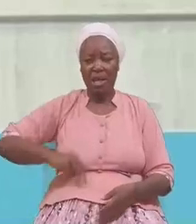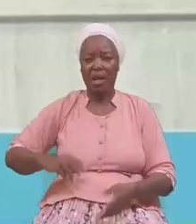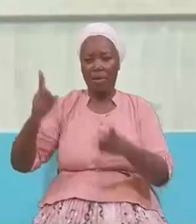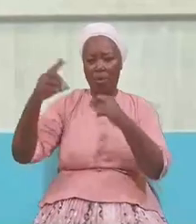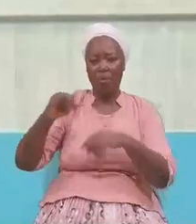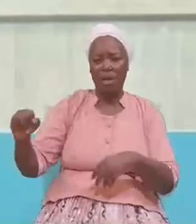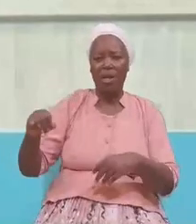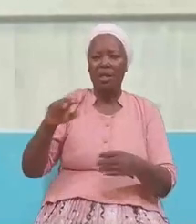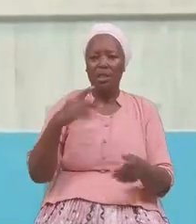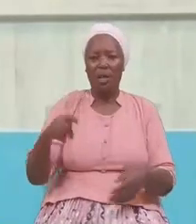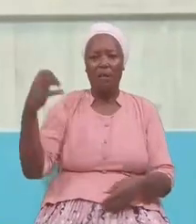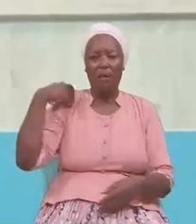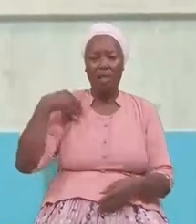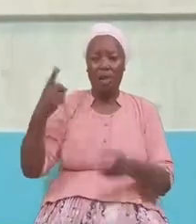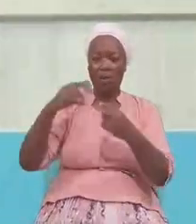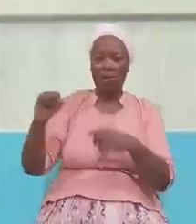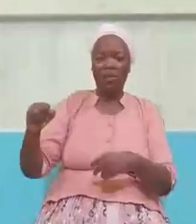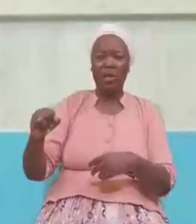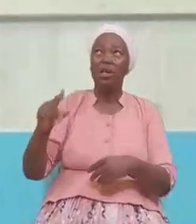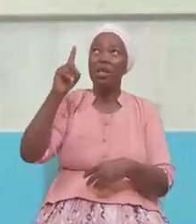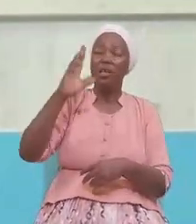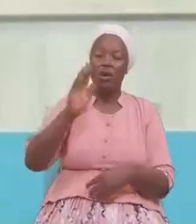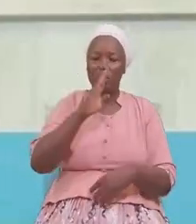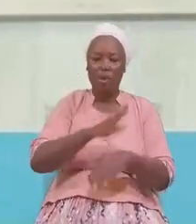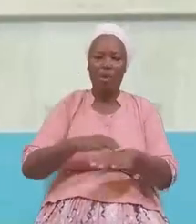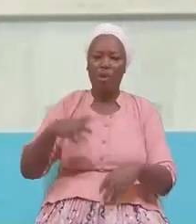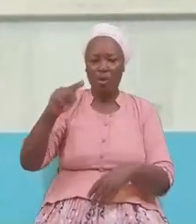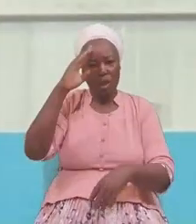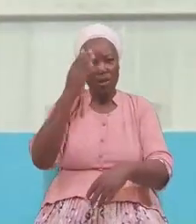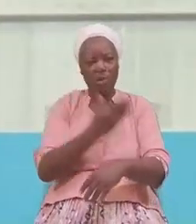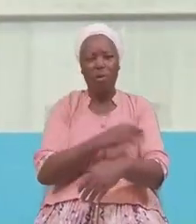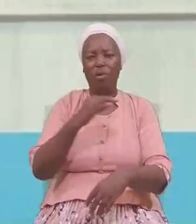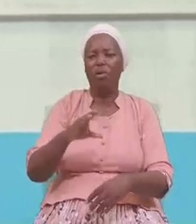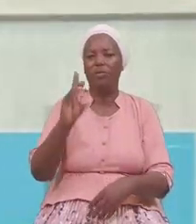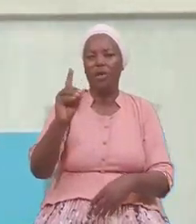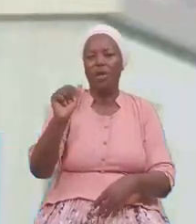Maître vient. Il sera appelé Fils de David.